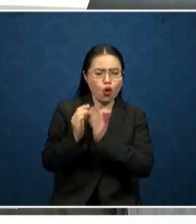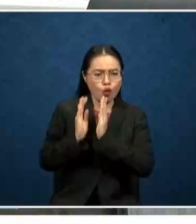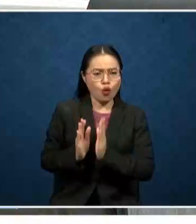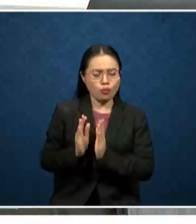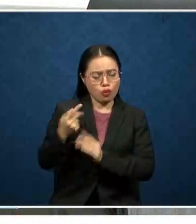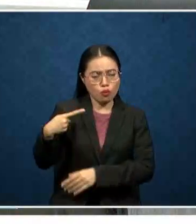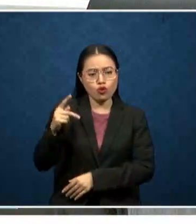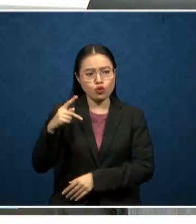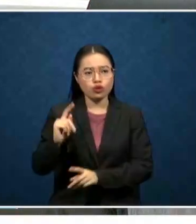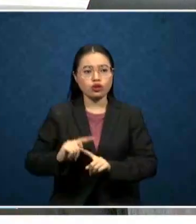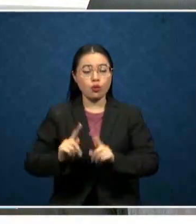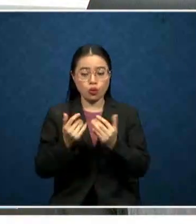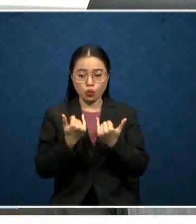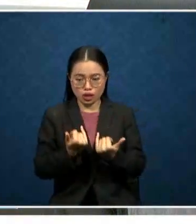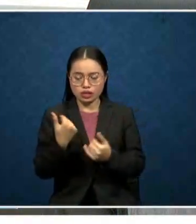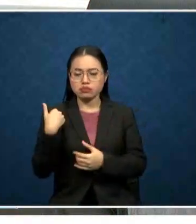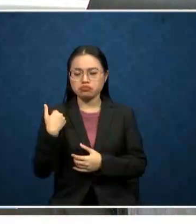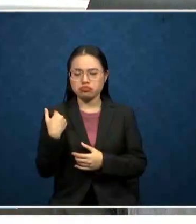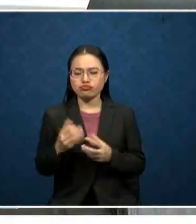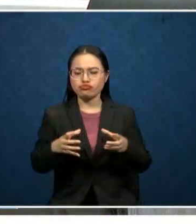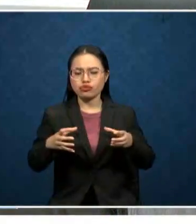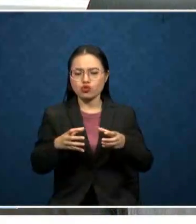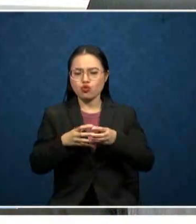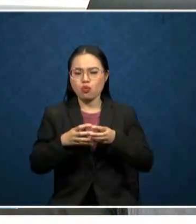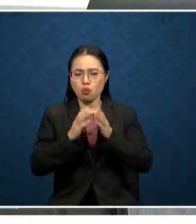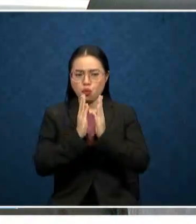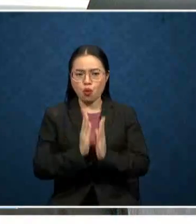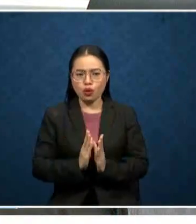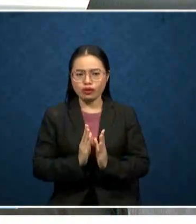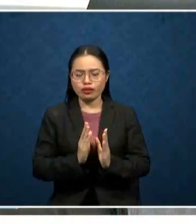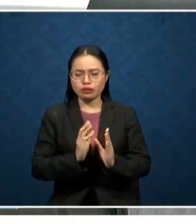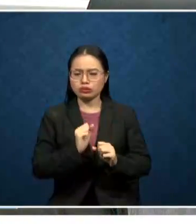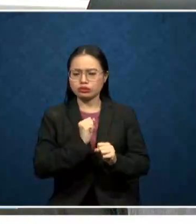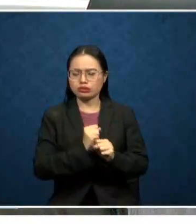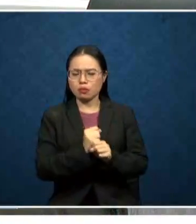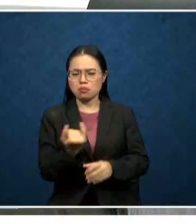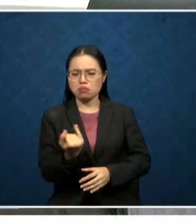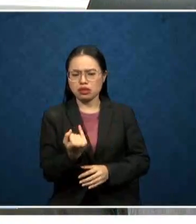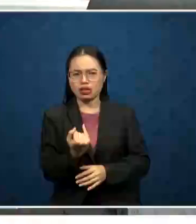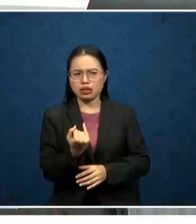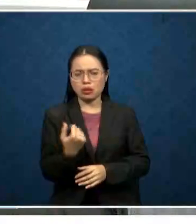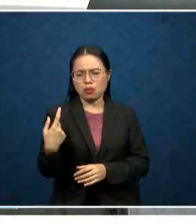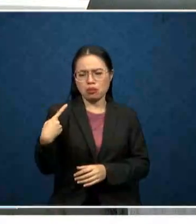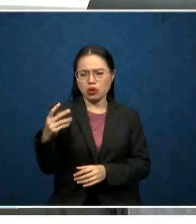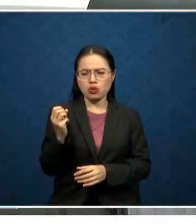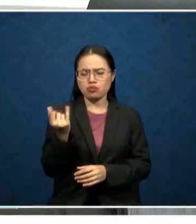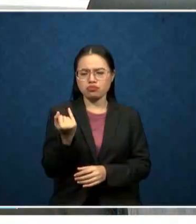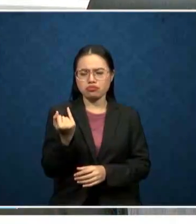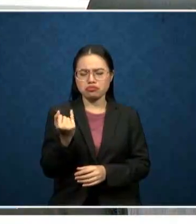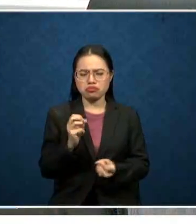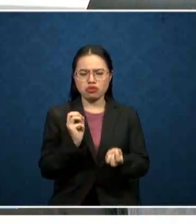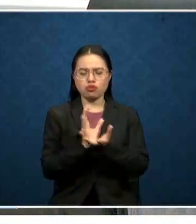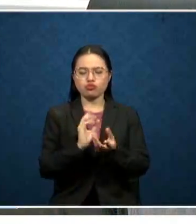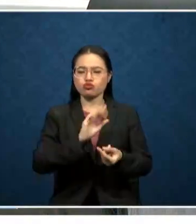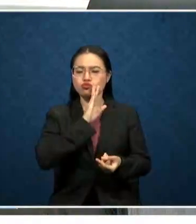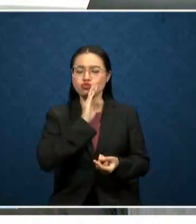งหนึ่งที่มีกลุ่มหนึ่งที่นำมาใช้ไม่เกิดประโยชน์ท่านทางครับปัจจุบันพวกเราทุกคนน่ะถ้ามีโทรศัพท์เบอร์แปลกๆม